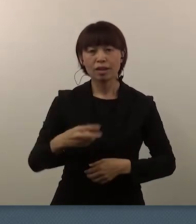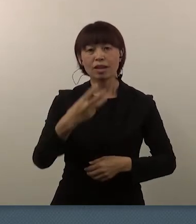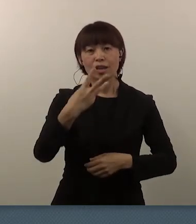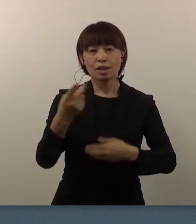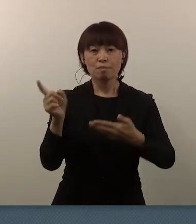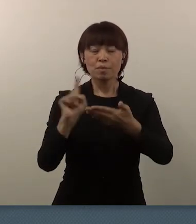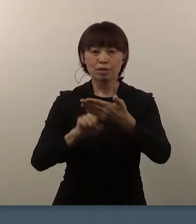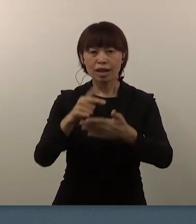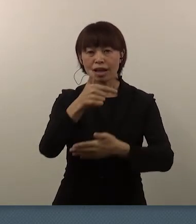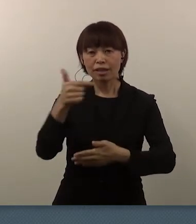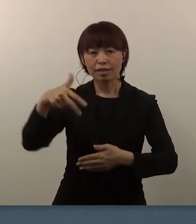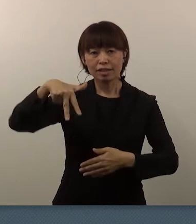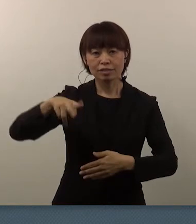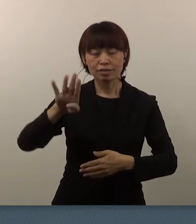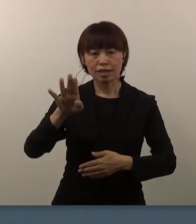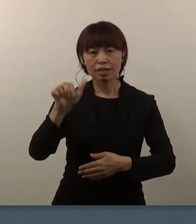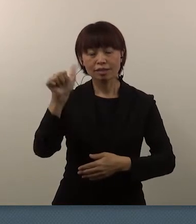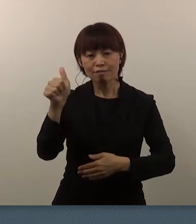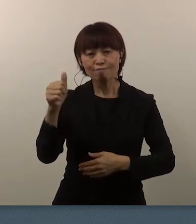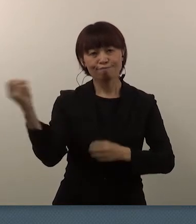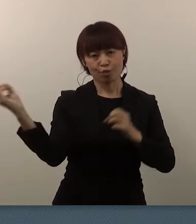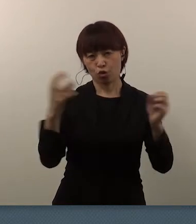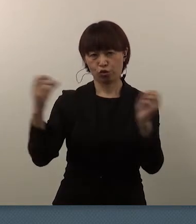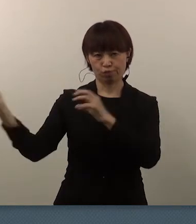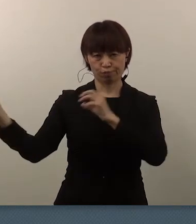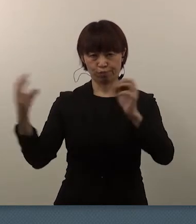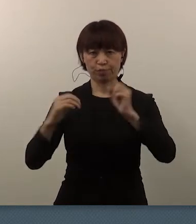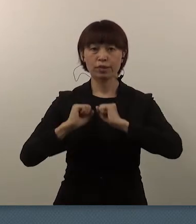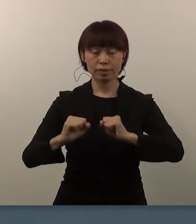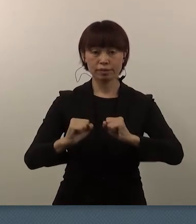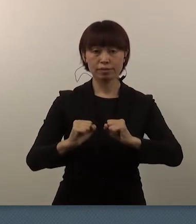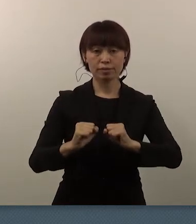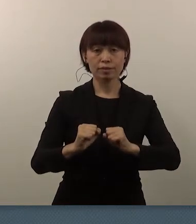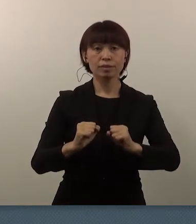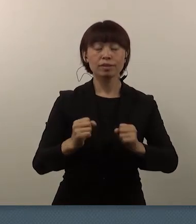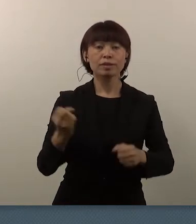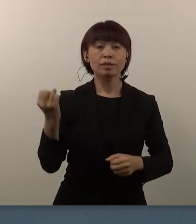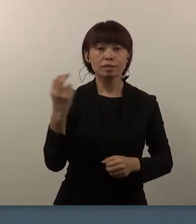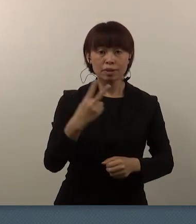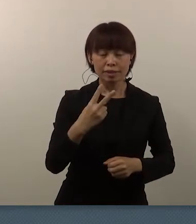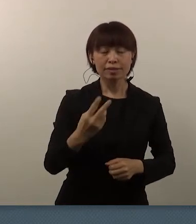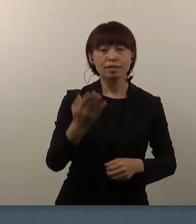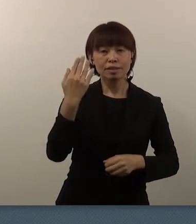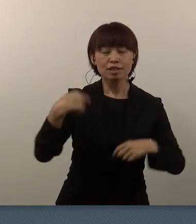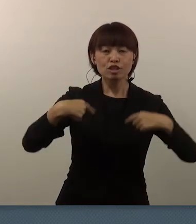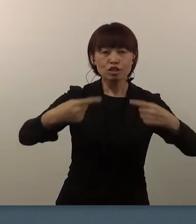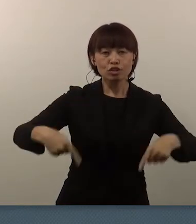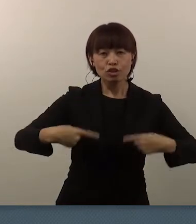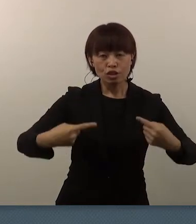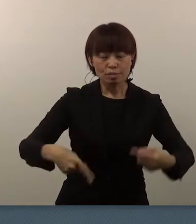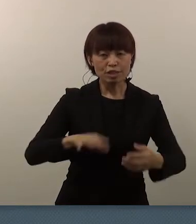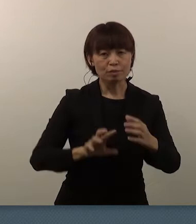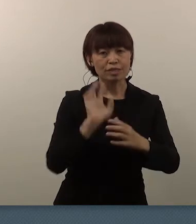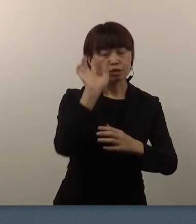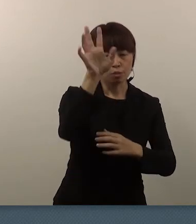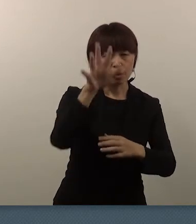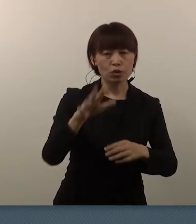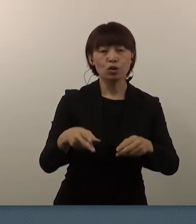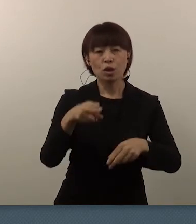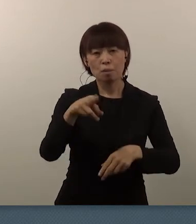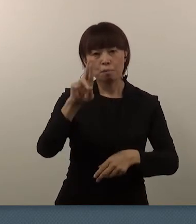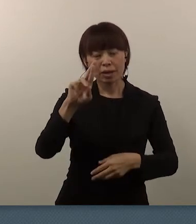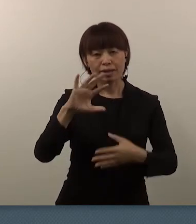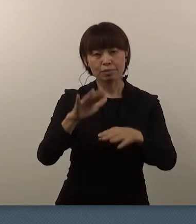。また神奈川県ゆかりの元車椅子バスケットボールのパラリンピアン三宅克美